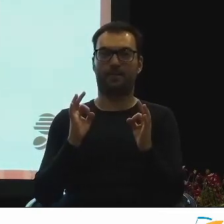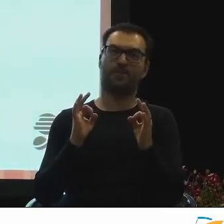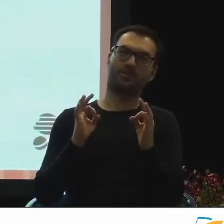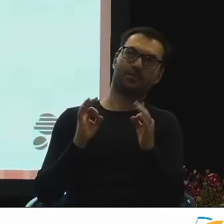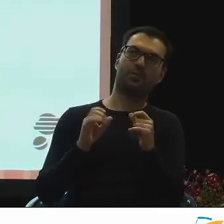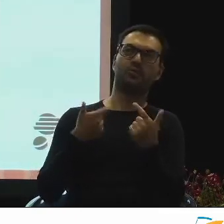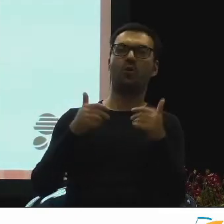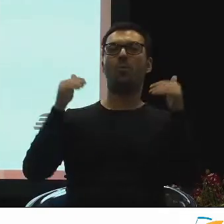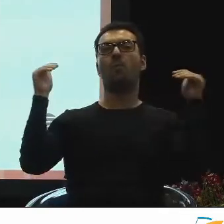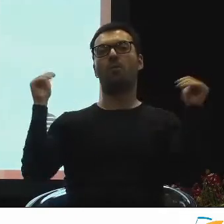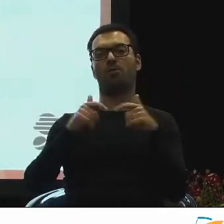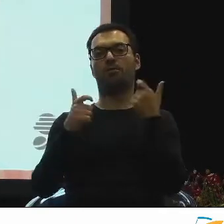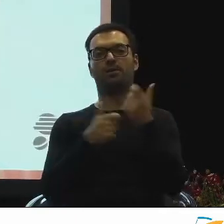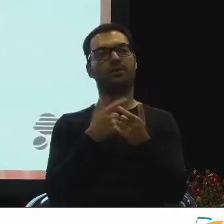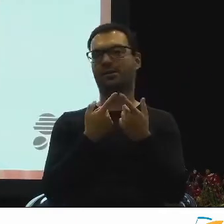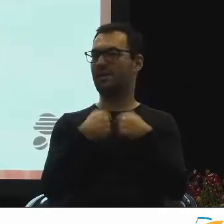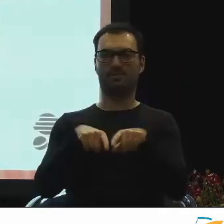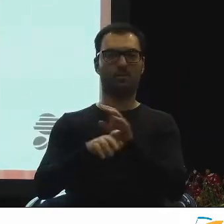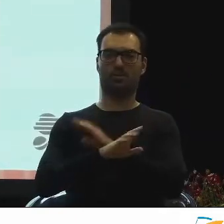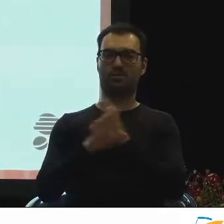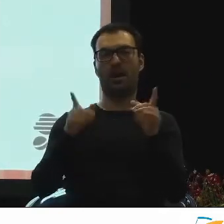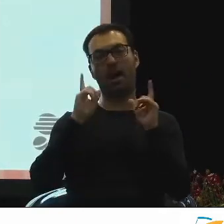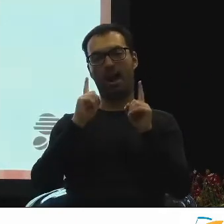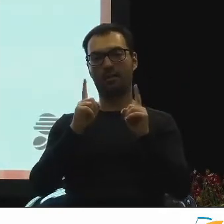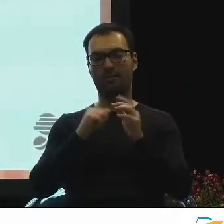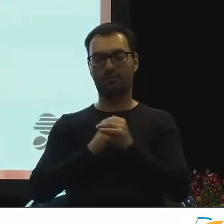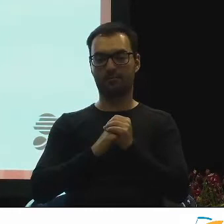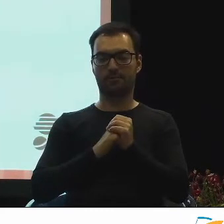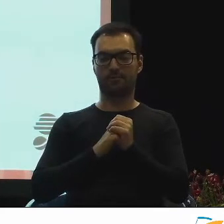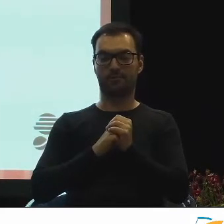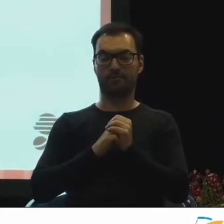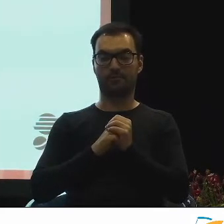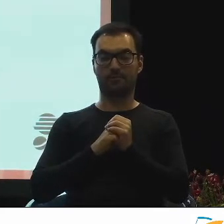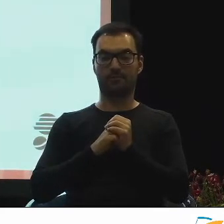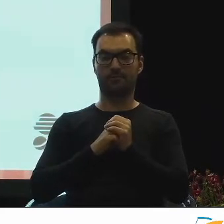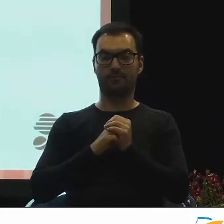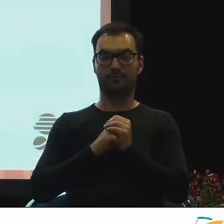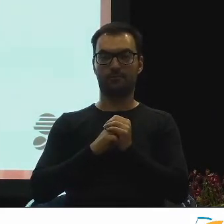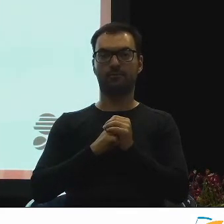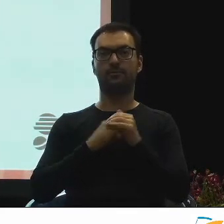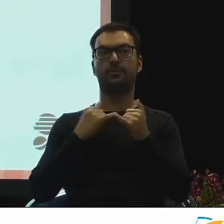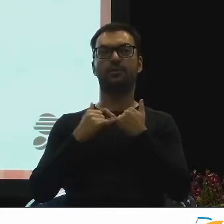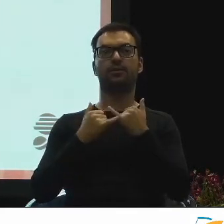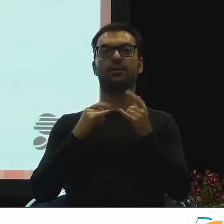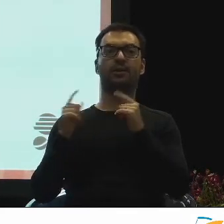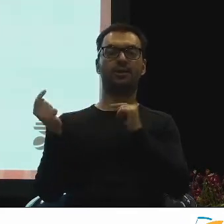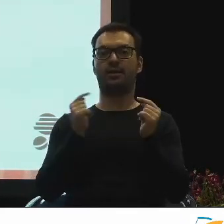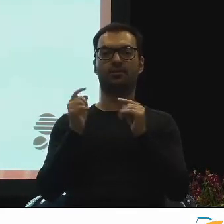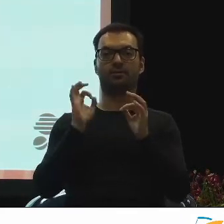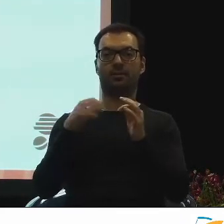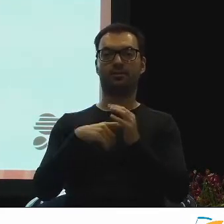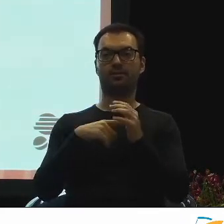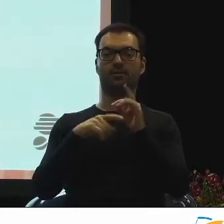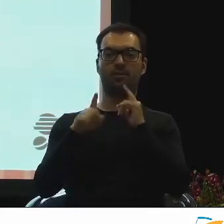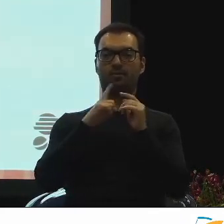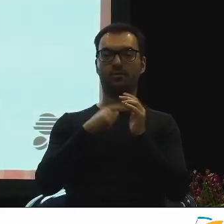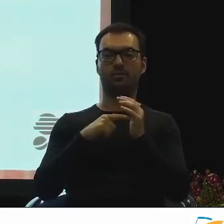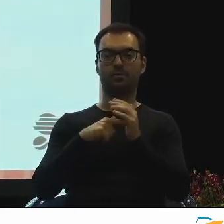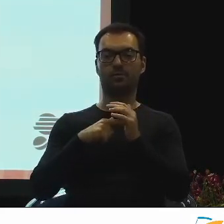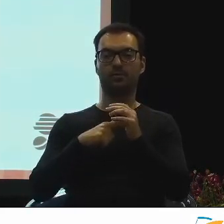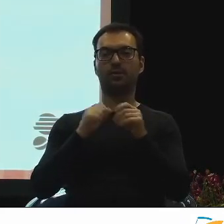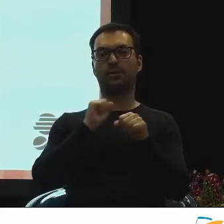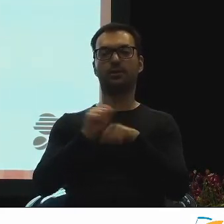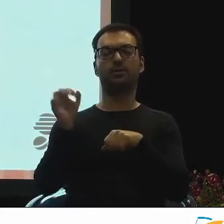albo to, co moglibyśmy zrobić, nie jest realizowane. Natomiast jeżeli o tym dyskutujemy, jeżeli o tym mówimy,